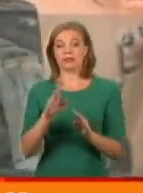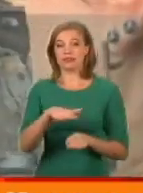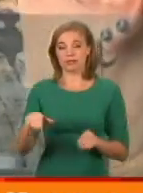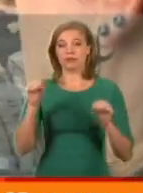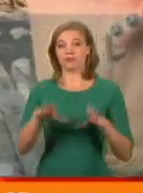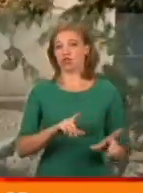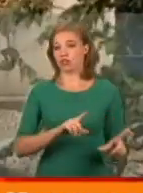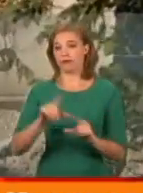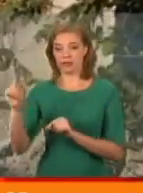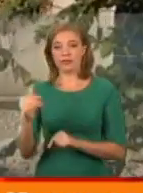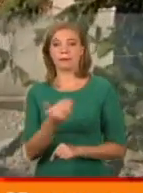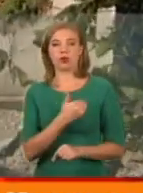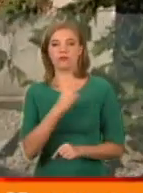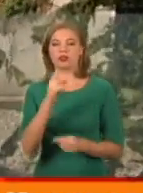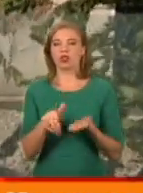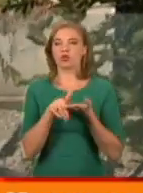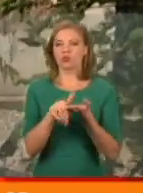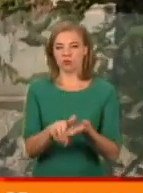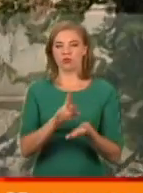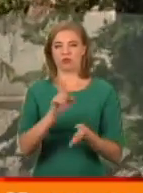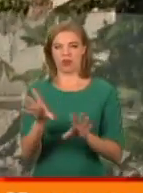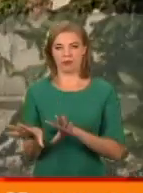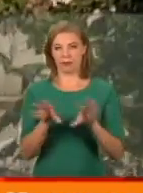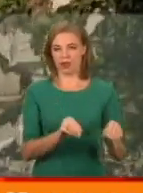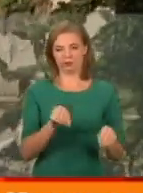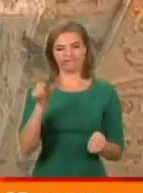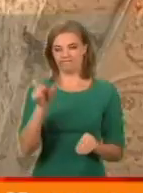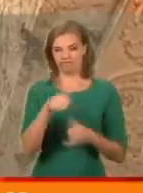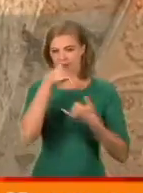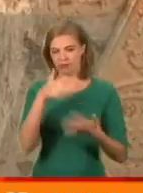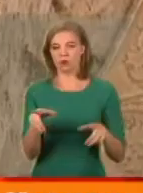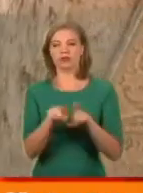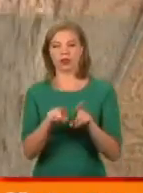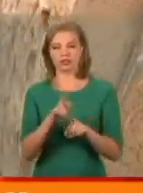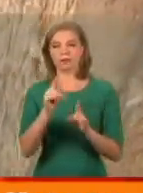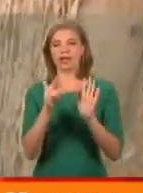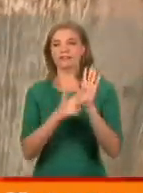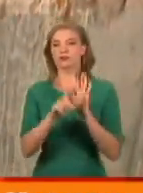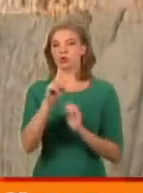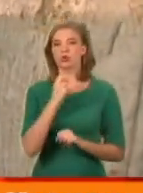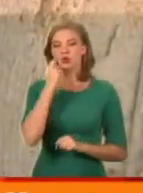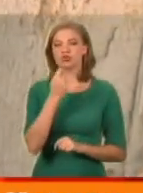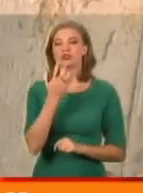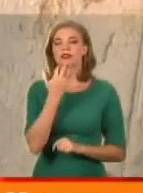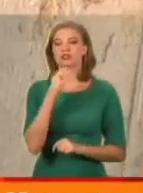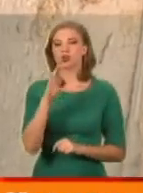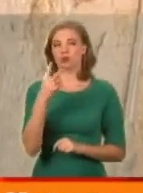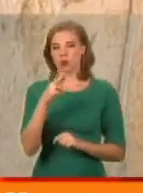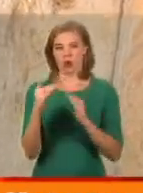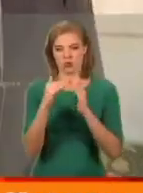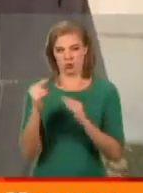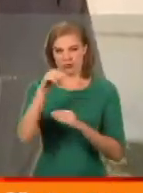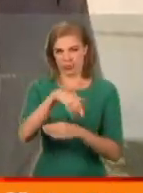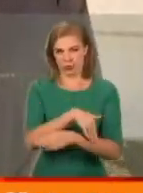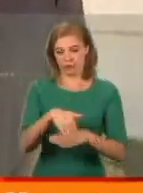вирішила виїхати звідси, претендувати на допомогу як переселенці вони не змогли б. Так само, як і 71-річний дід Толя з сусідньої